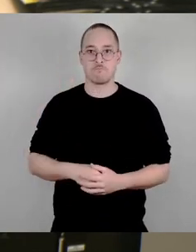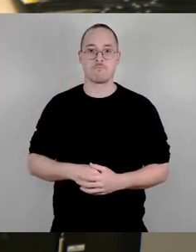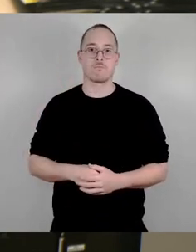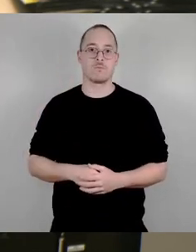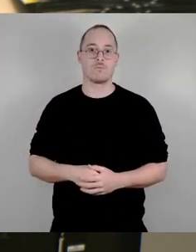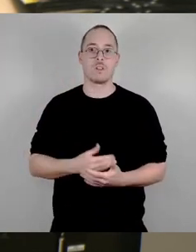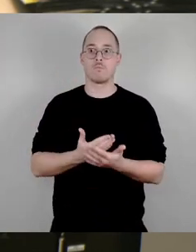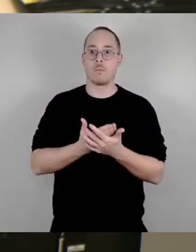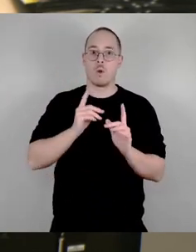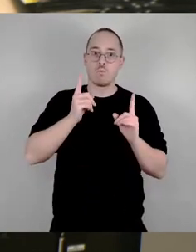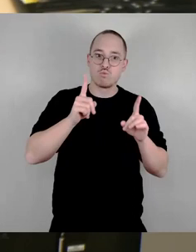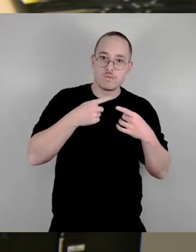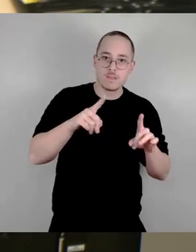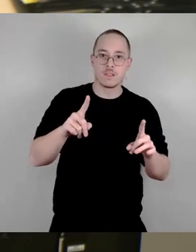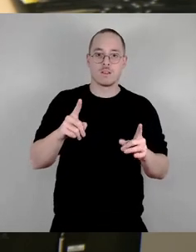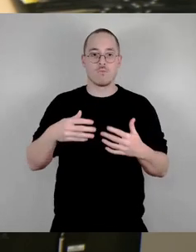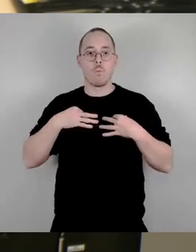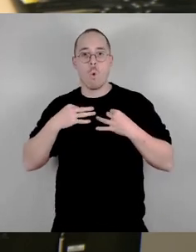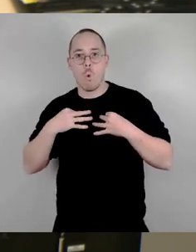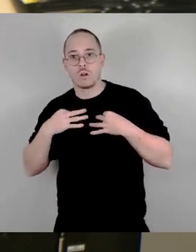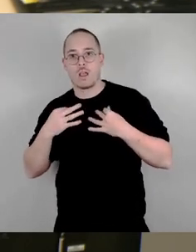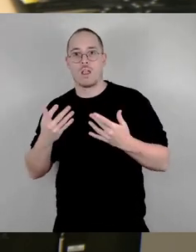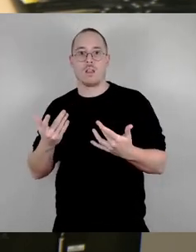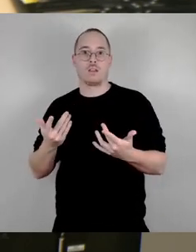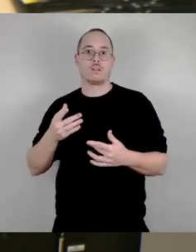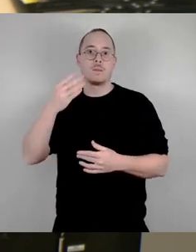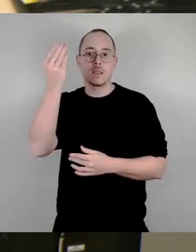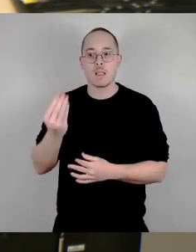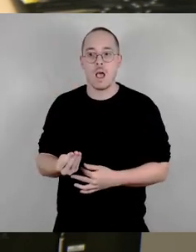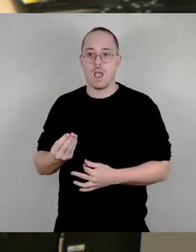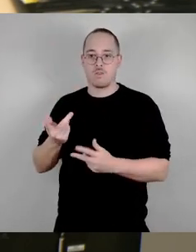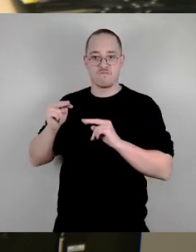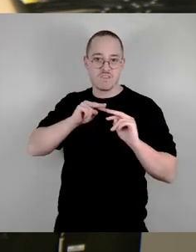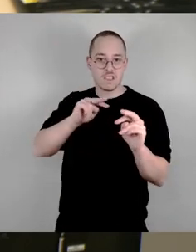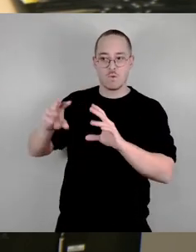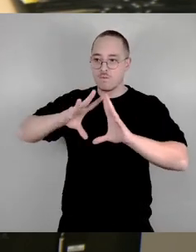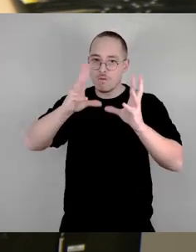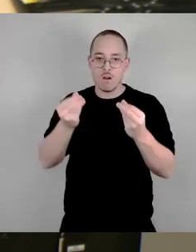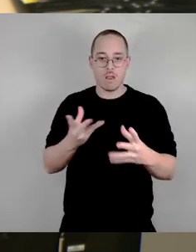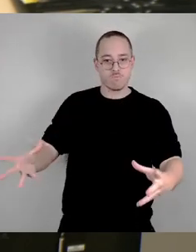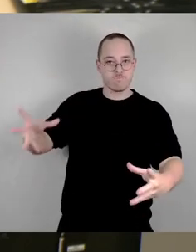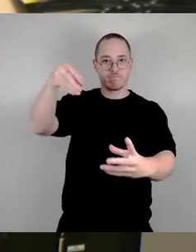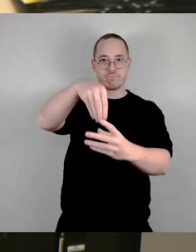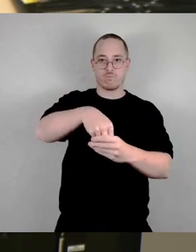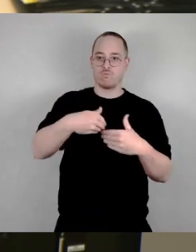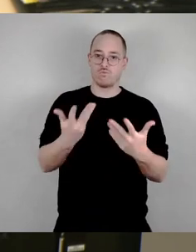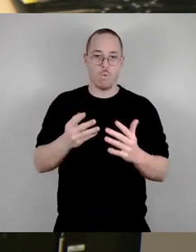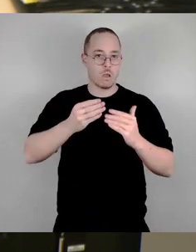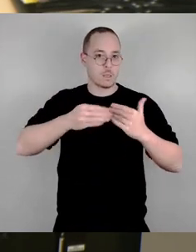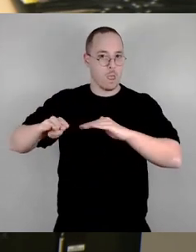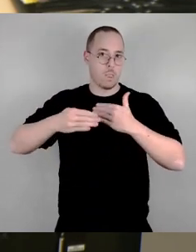und Videos und hat eine sehr eigene Eleganz. Der Antrag der Fraktion Bündnis von den Grünen vom